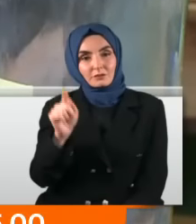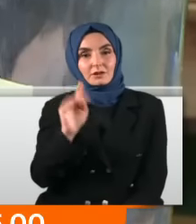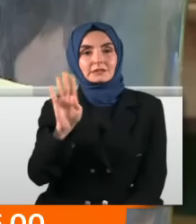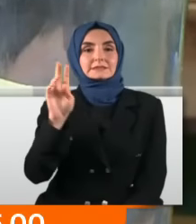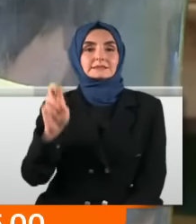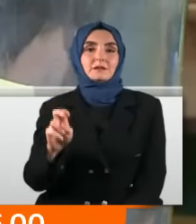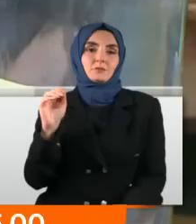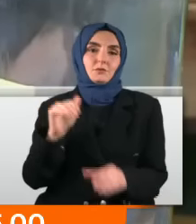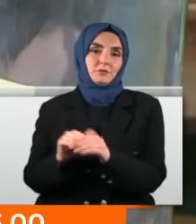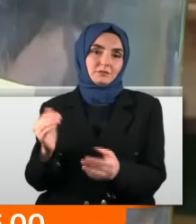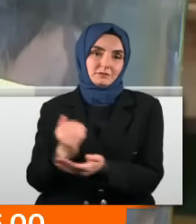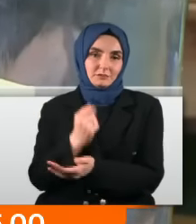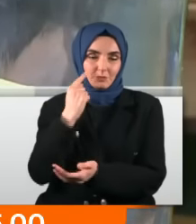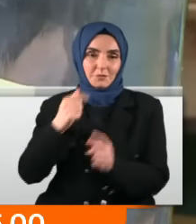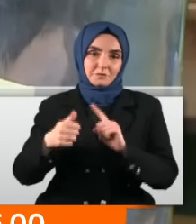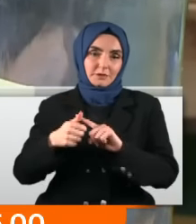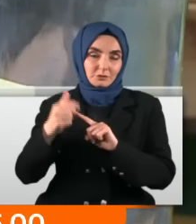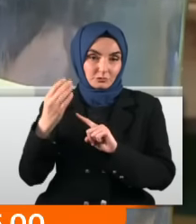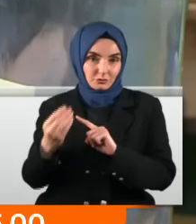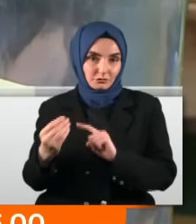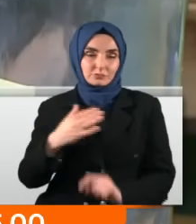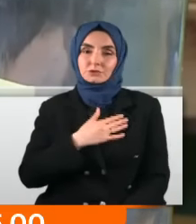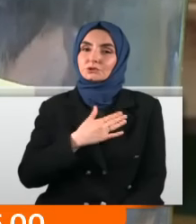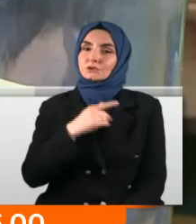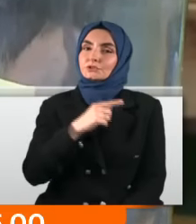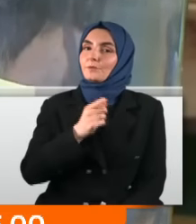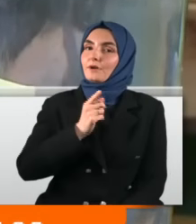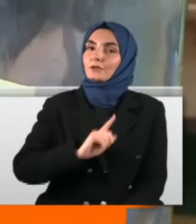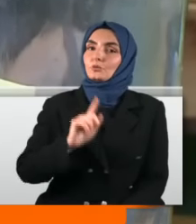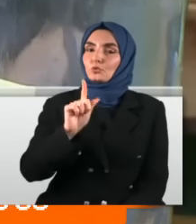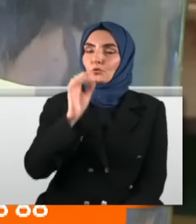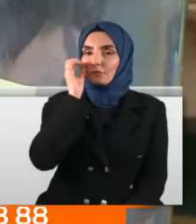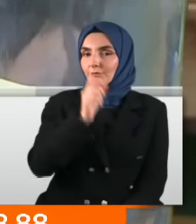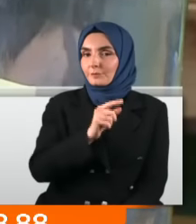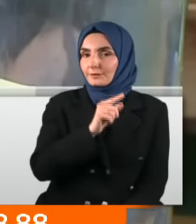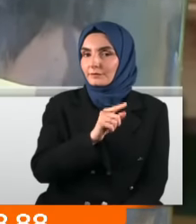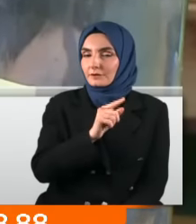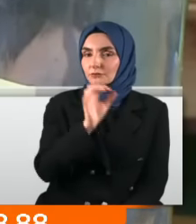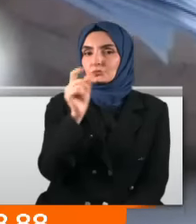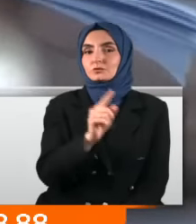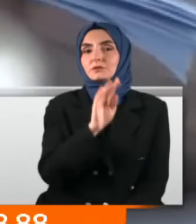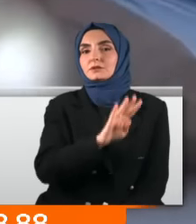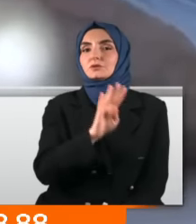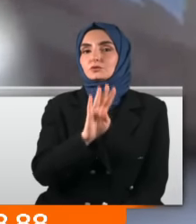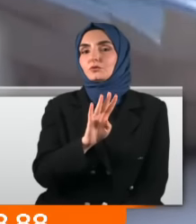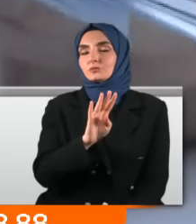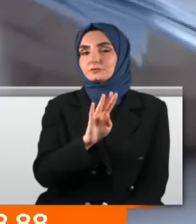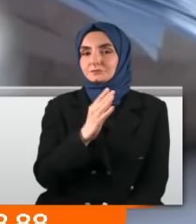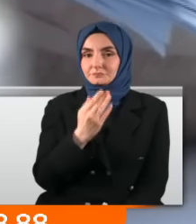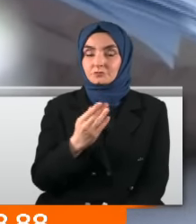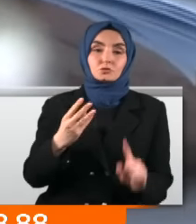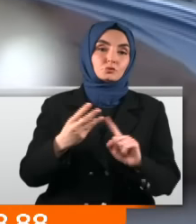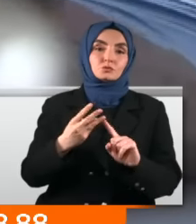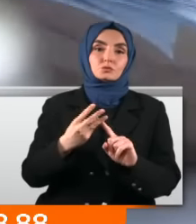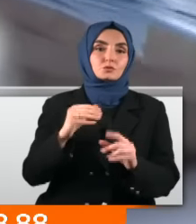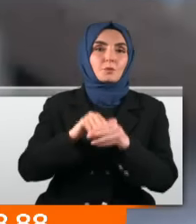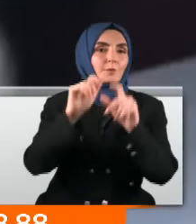oyla sandıktan birinci çıktı. CHP'nin adayı Lütfü Savaş'ın oyu ise %44'te kaldı. Üçüncü